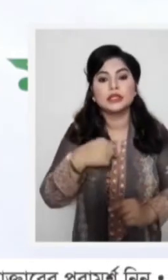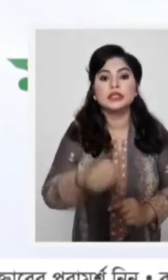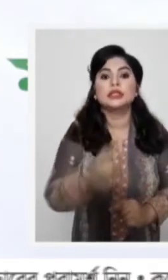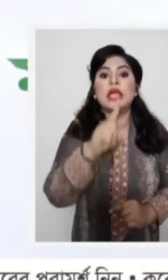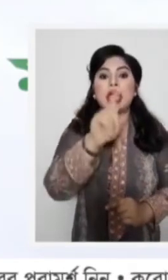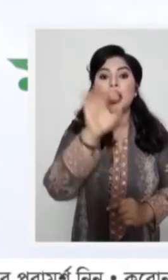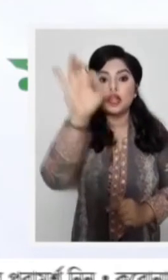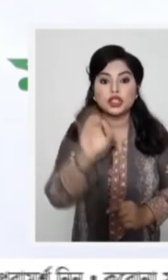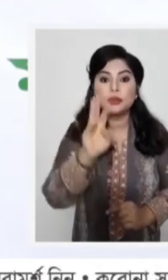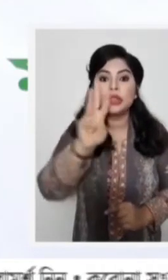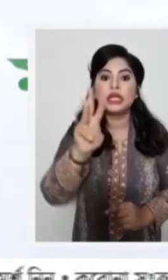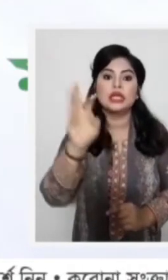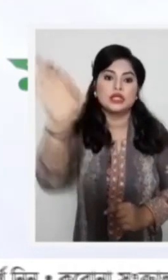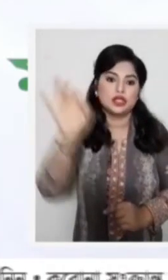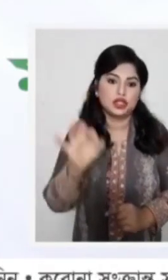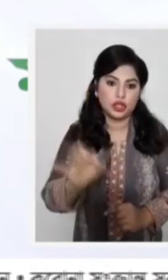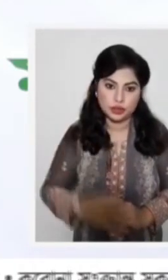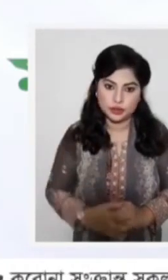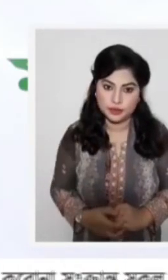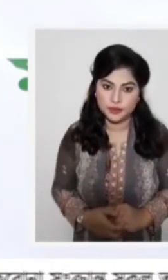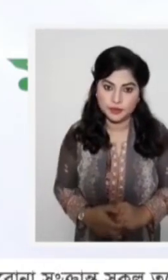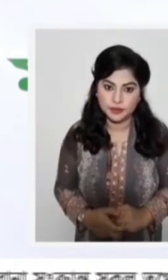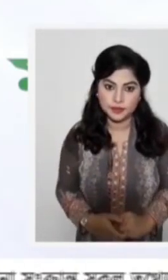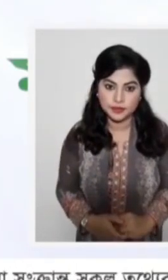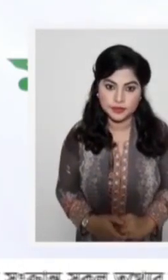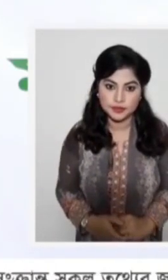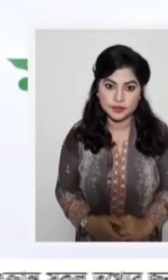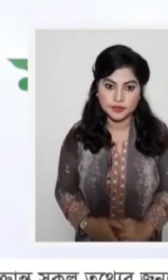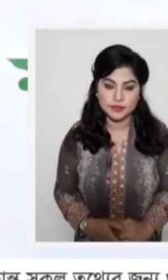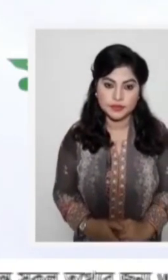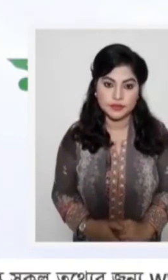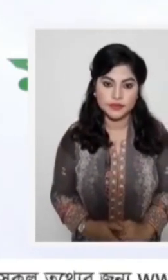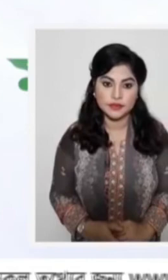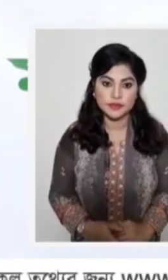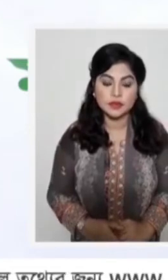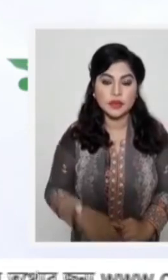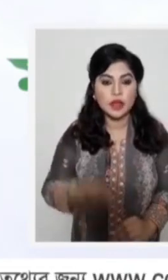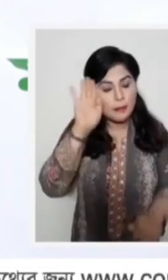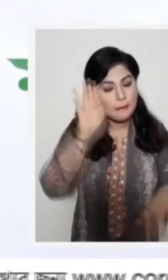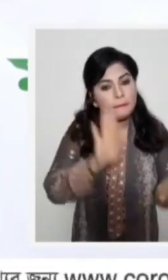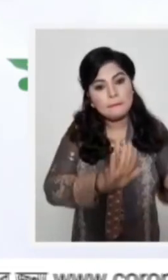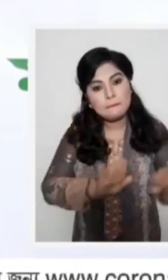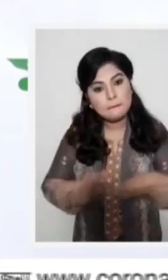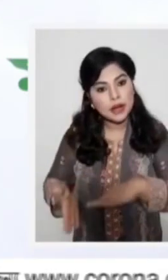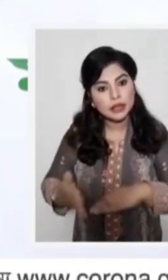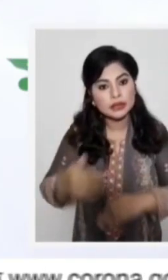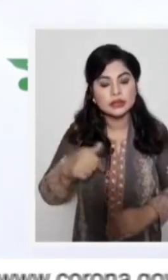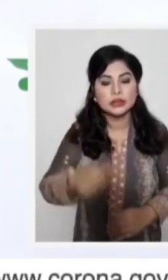১০৯৫ জন। শনাক্ত বিবেচনায় মৃত্যুর হার ১.৩৪%।